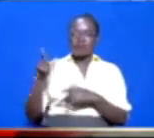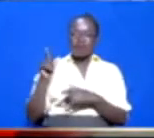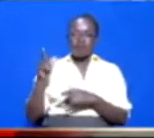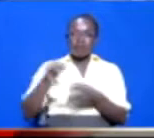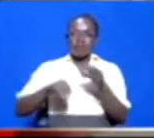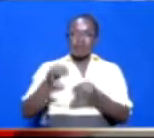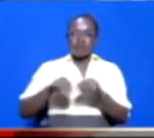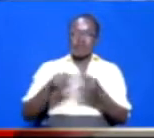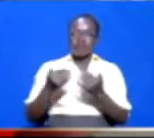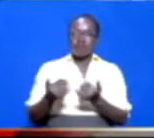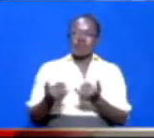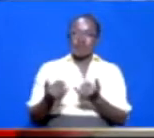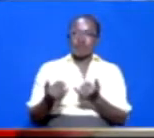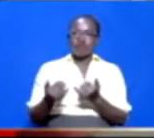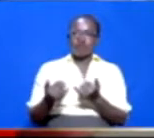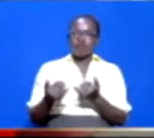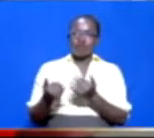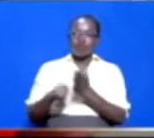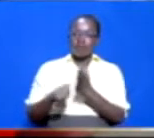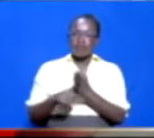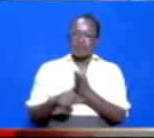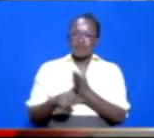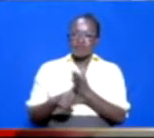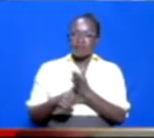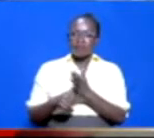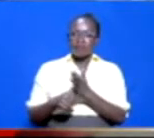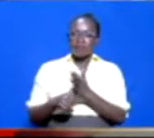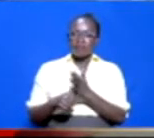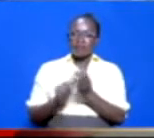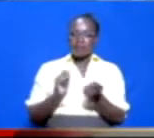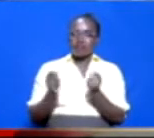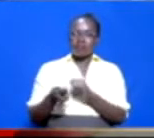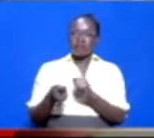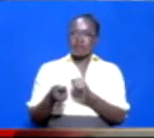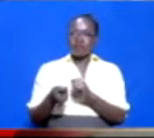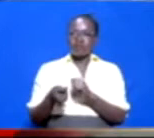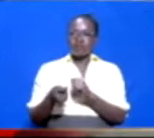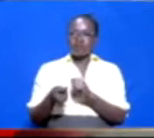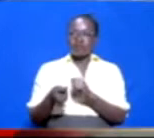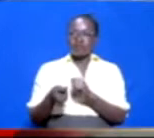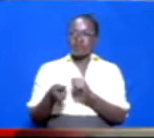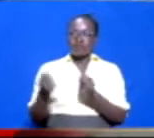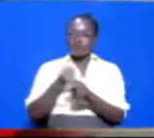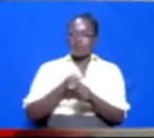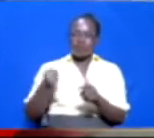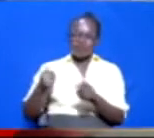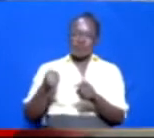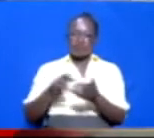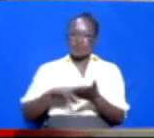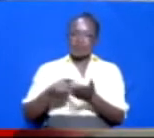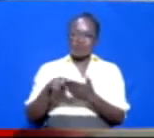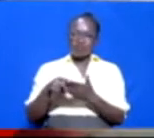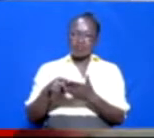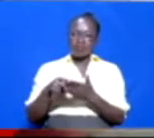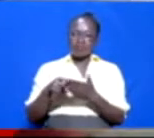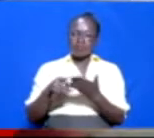kufikia sasa hivi bado kuna ule utata, ambao pengine kulikuwa na mabadiliko yafanywe lakini yakakataliwa, hivyo basi kumaanisha ya kwamba hakuna ule